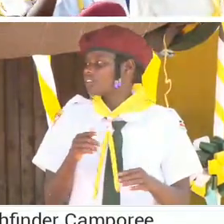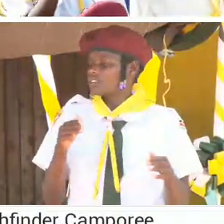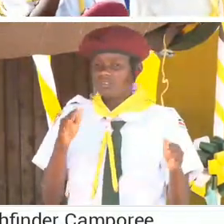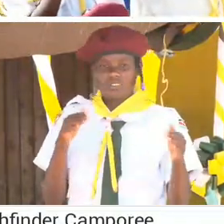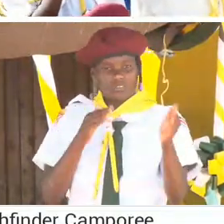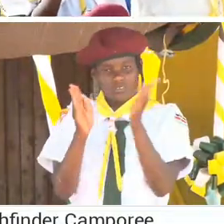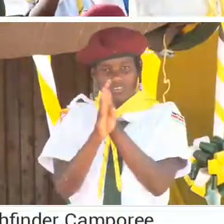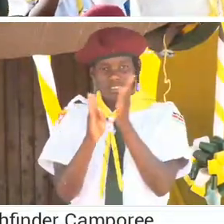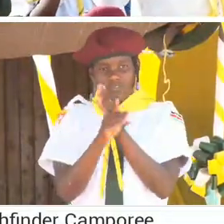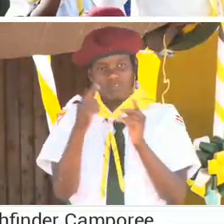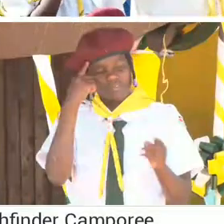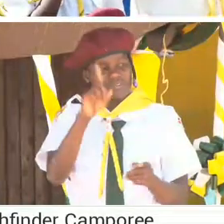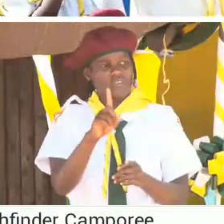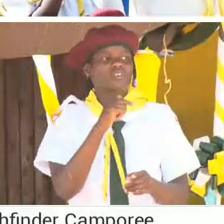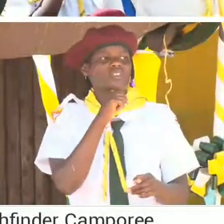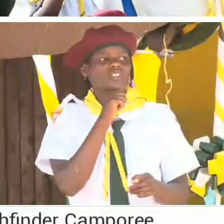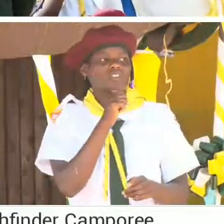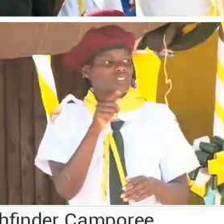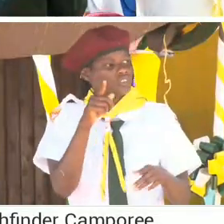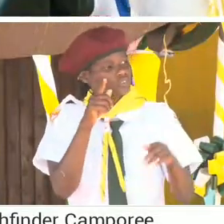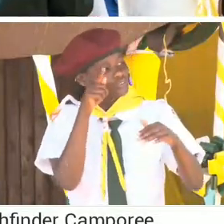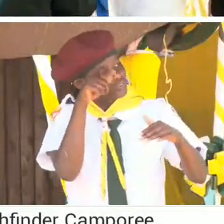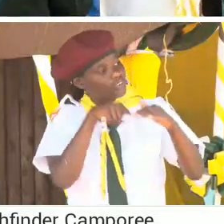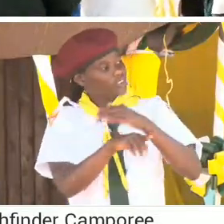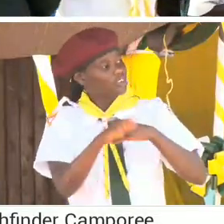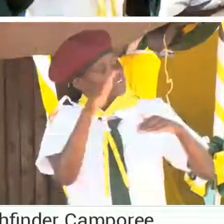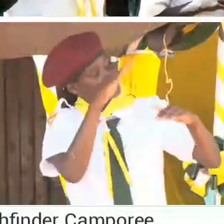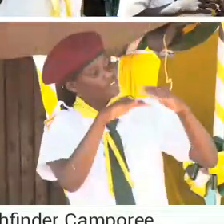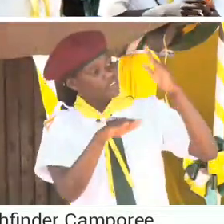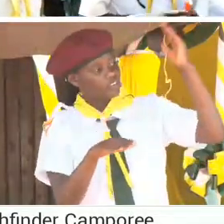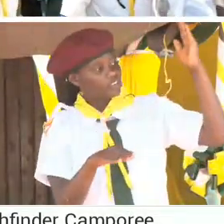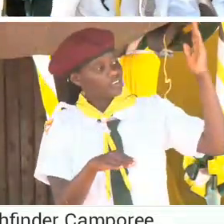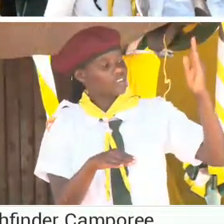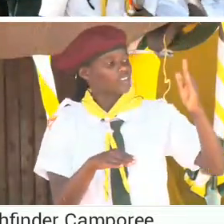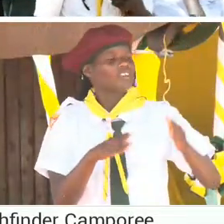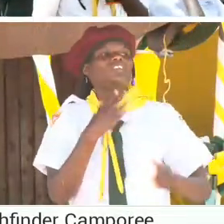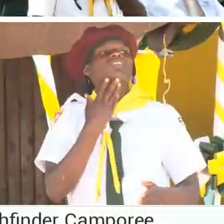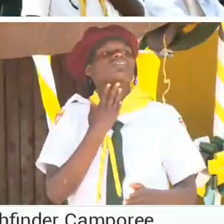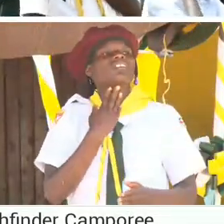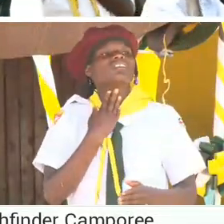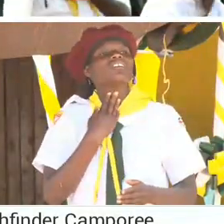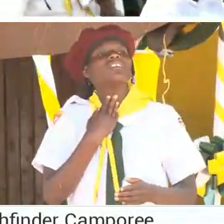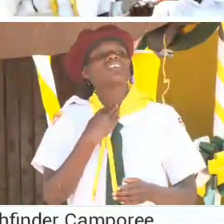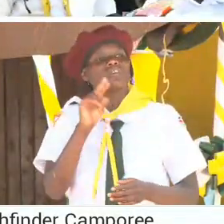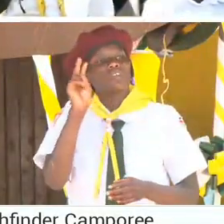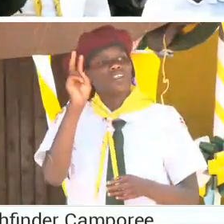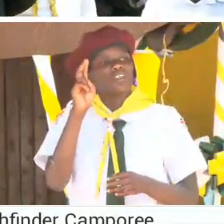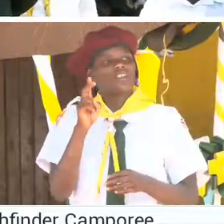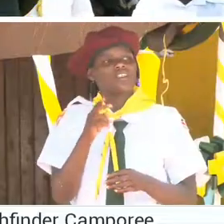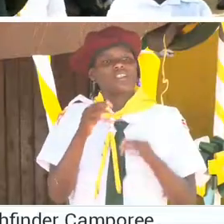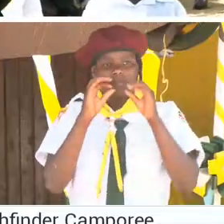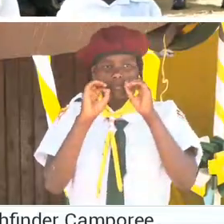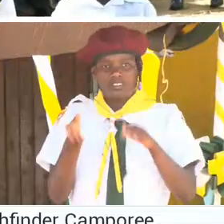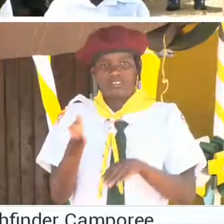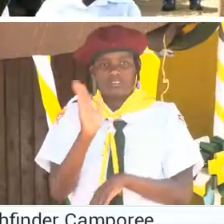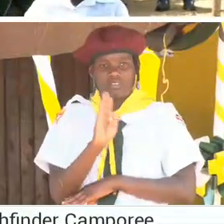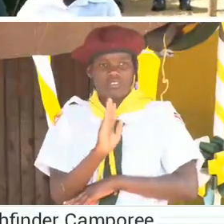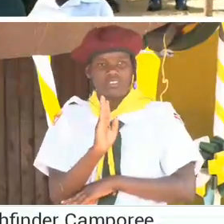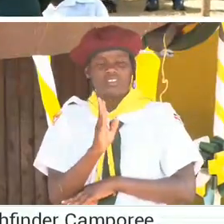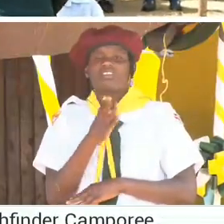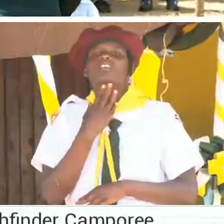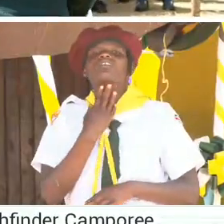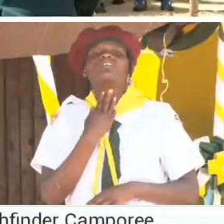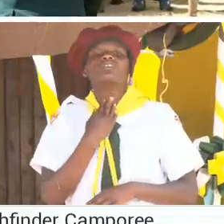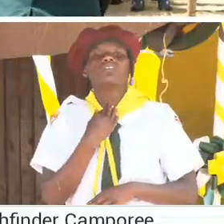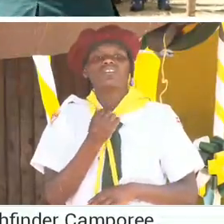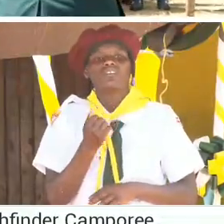kinachokuzuia? Je, unautamani uzima wa milele? Je, unatamani baraka za Bwana? Je, unatamani kushikwa na Bwana? Je,